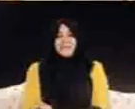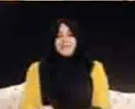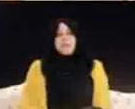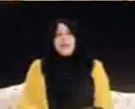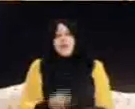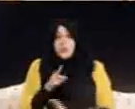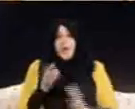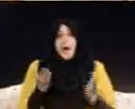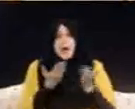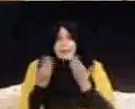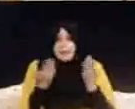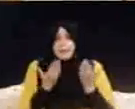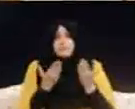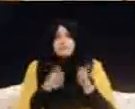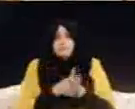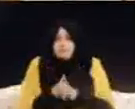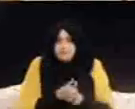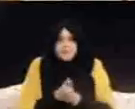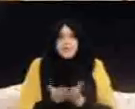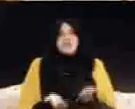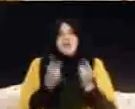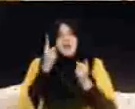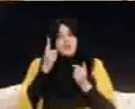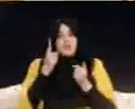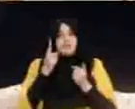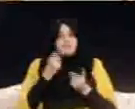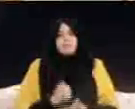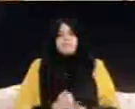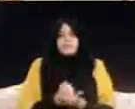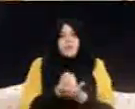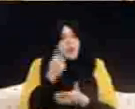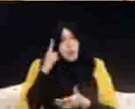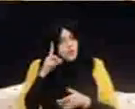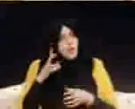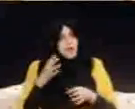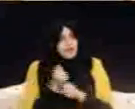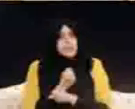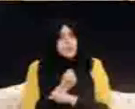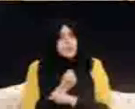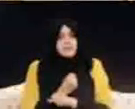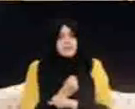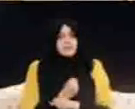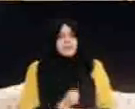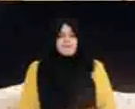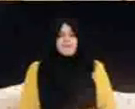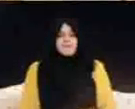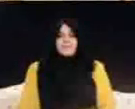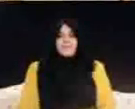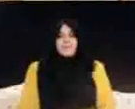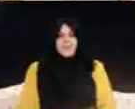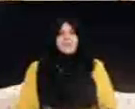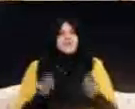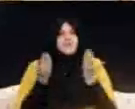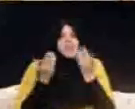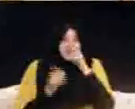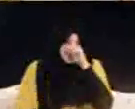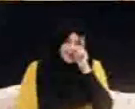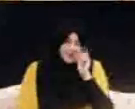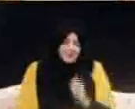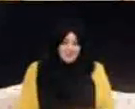اجتهدي وربي سبحانه يوفقك باش توصلي إلى مبتغاك، إلى هذا المقصد إن شاء الله